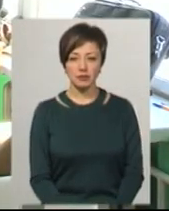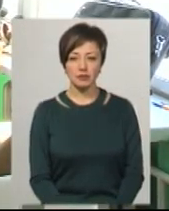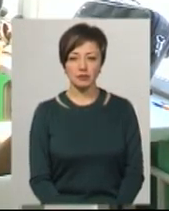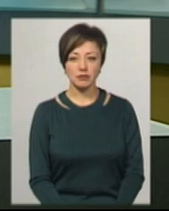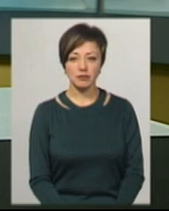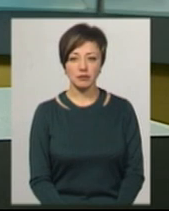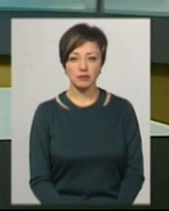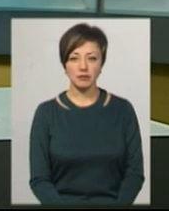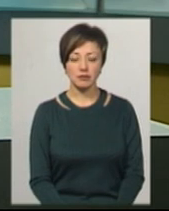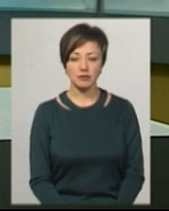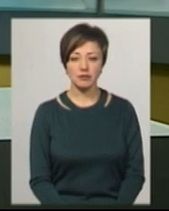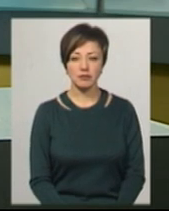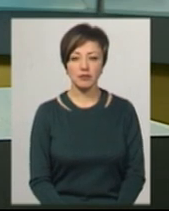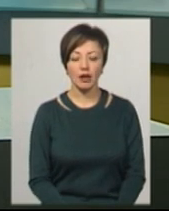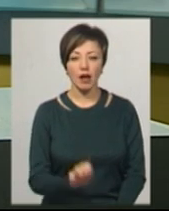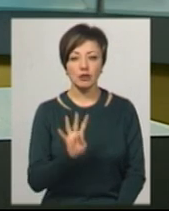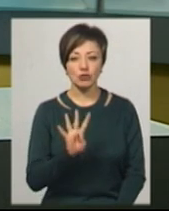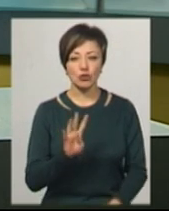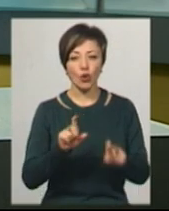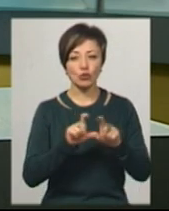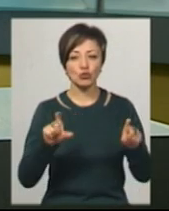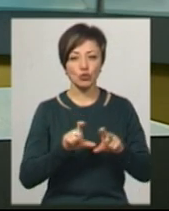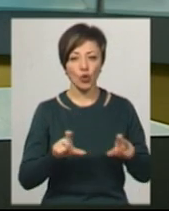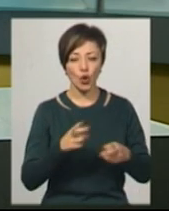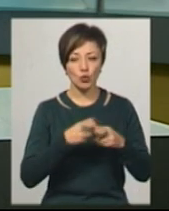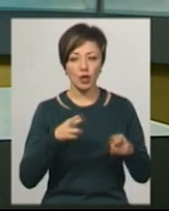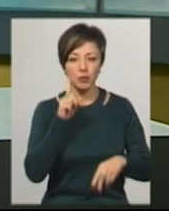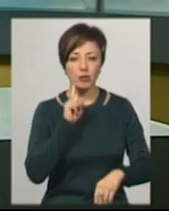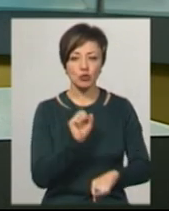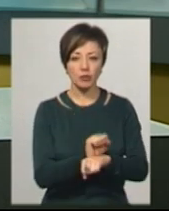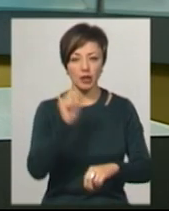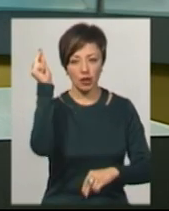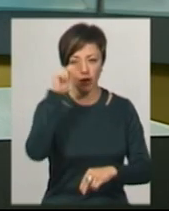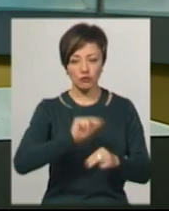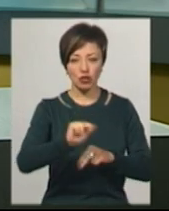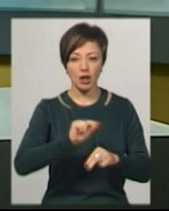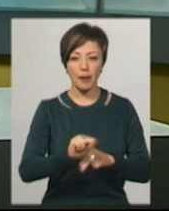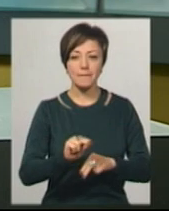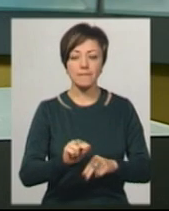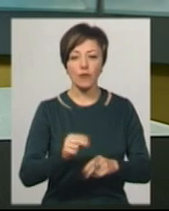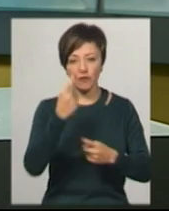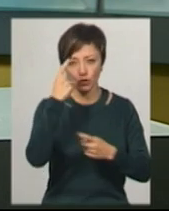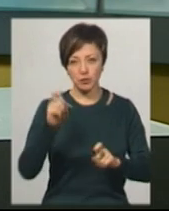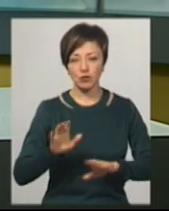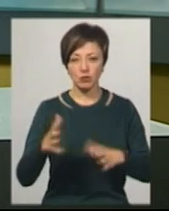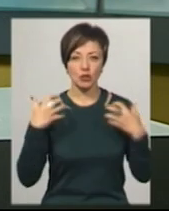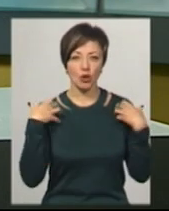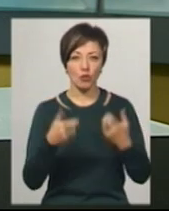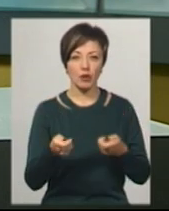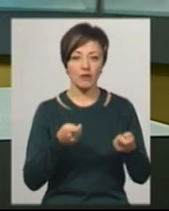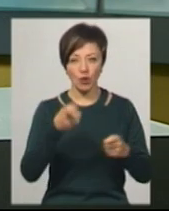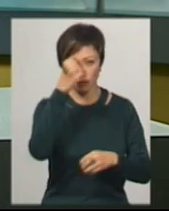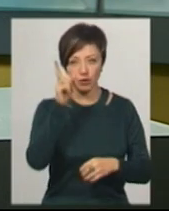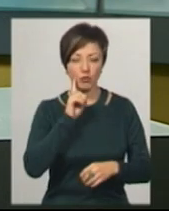У чотирьох школах Дунаєвець призупинено навчання. Про це повідомив заступник начальника управління освіти,